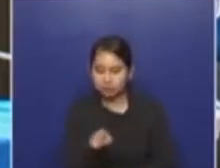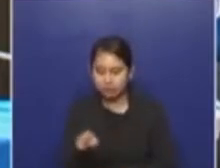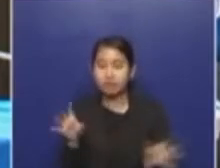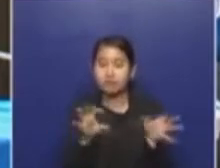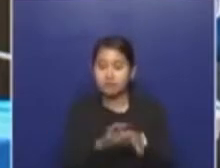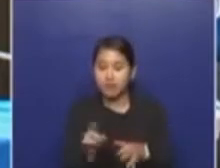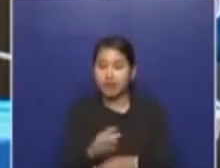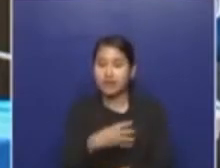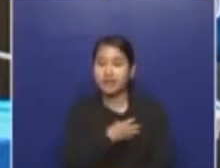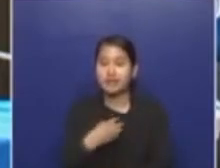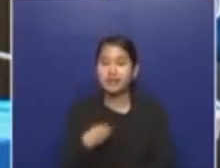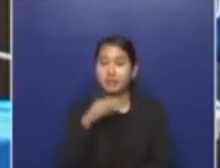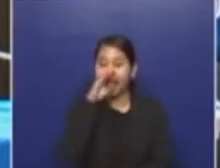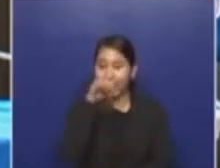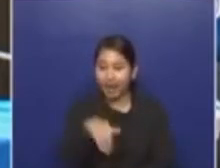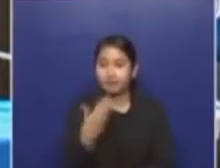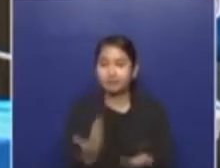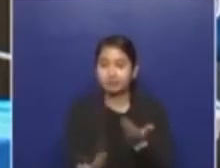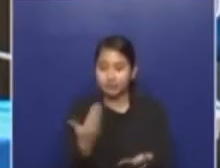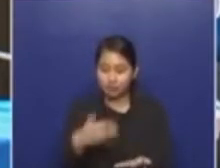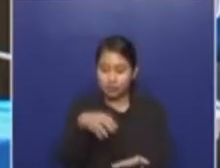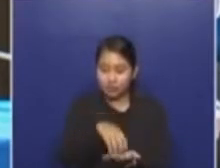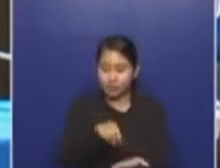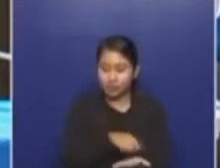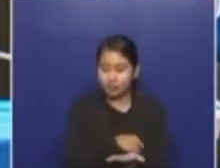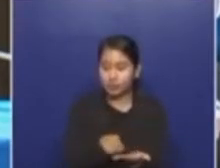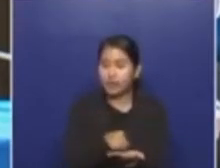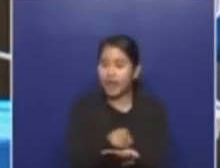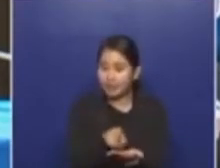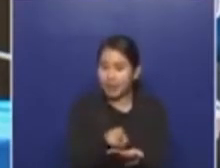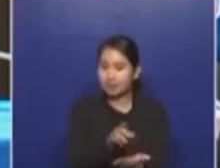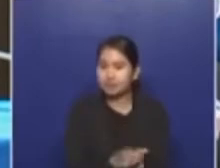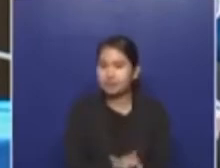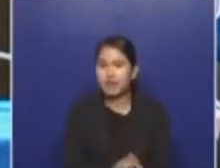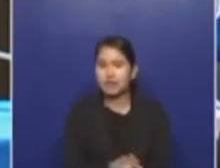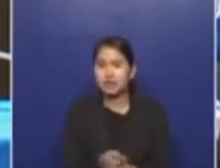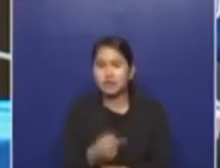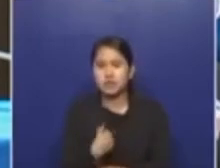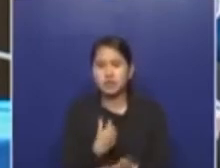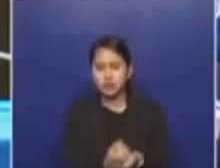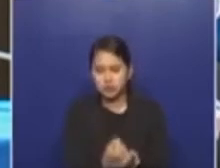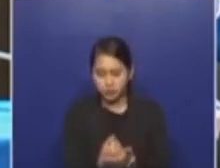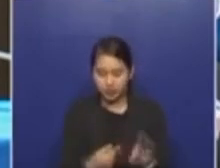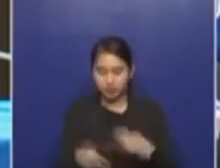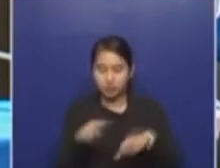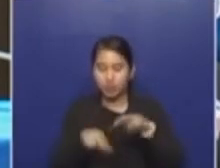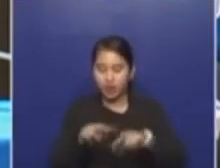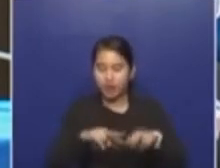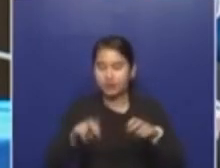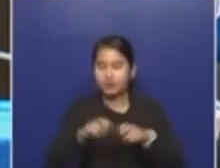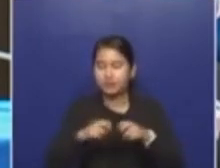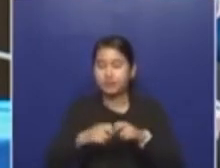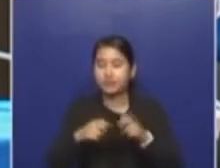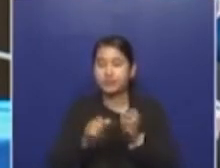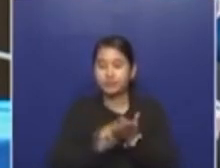าจะเป็นเทศบาลหรือกรมโยธาผังเมืองนะครับให้เข้าไปดูแลแก้ไข